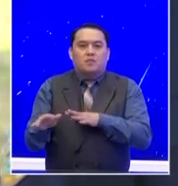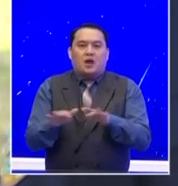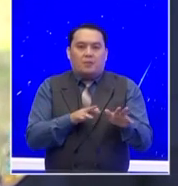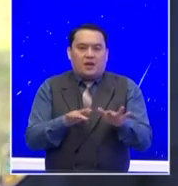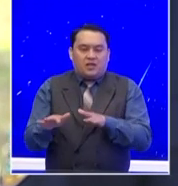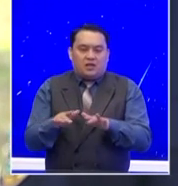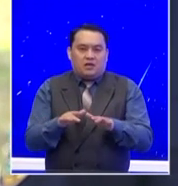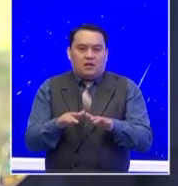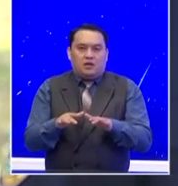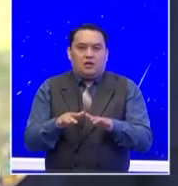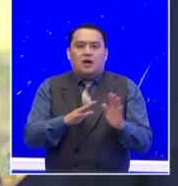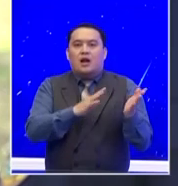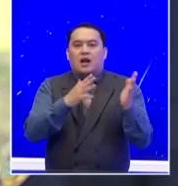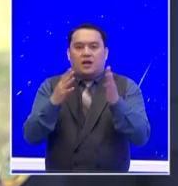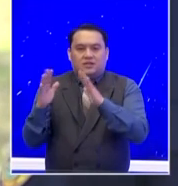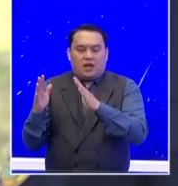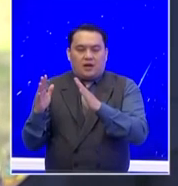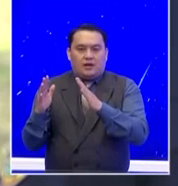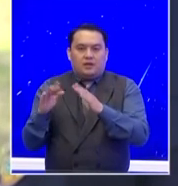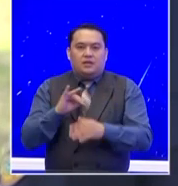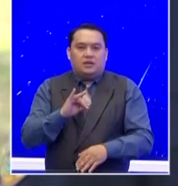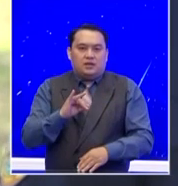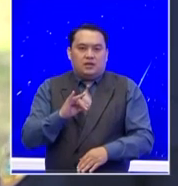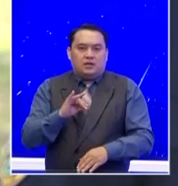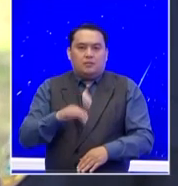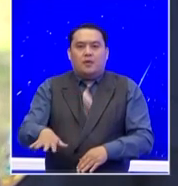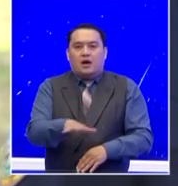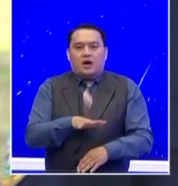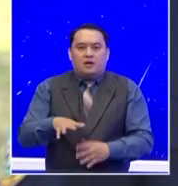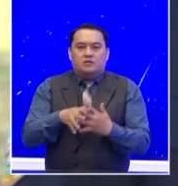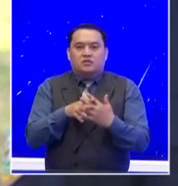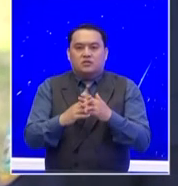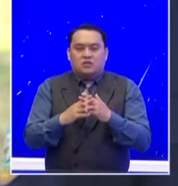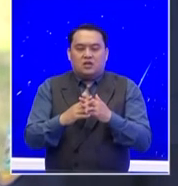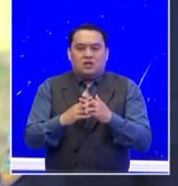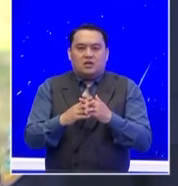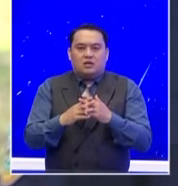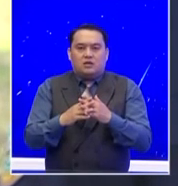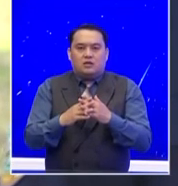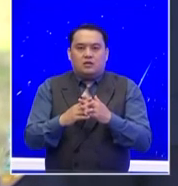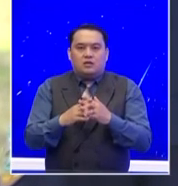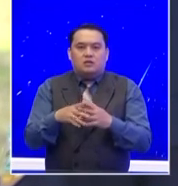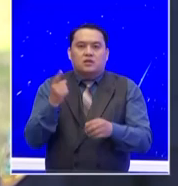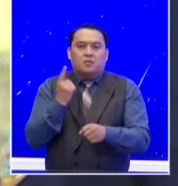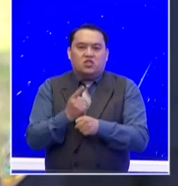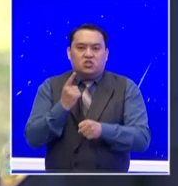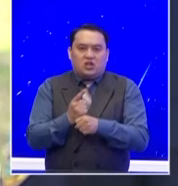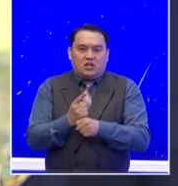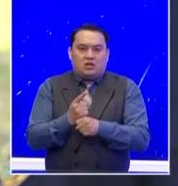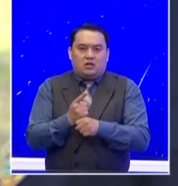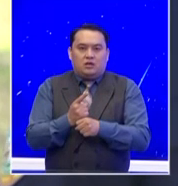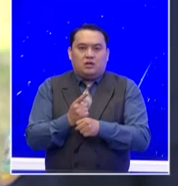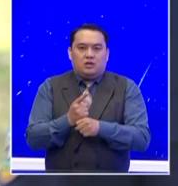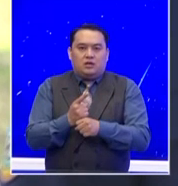по лесным массивам, а также по территории сельских округов по недопущению